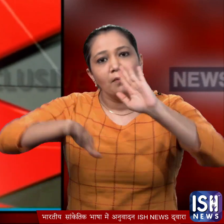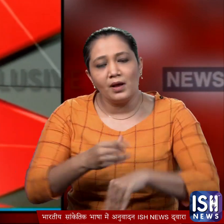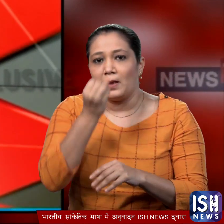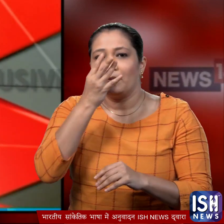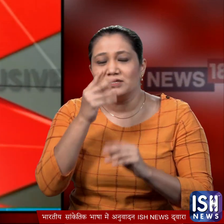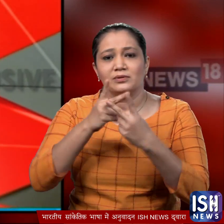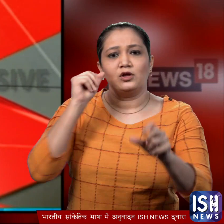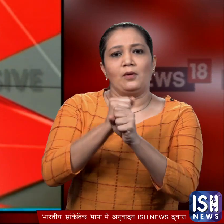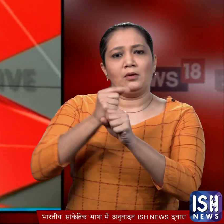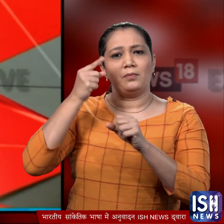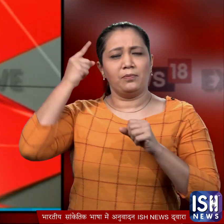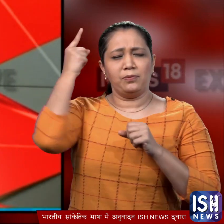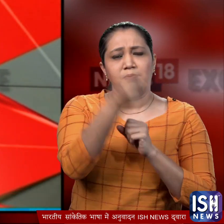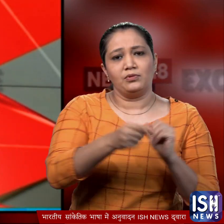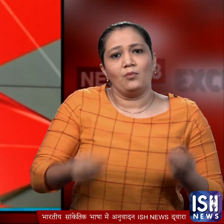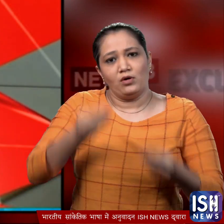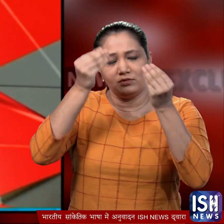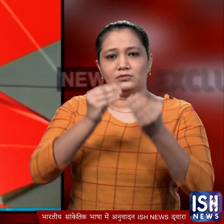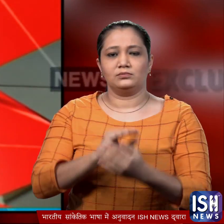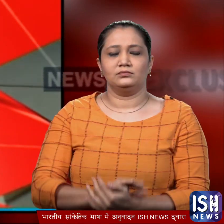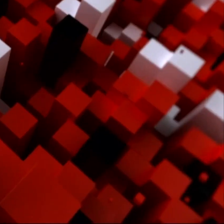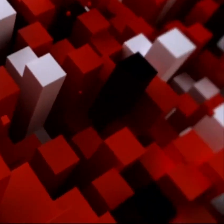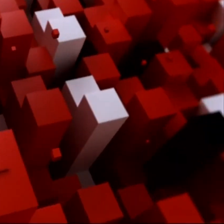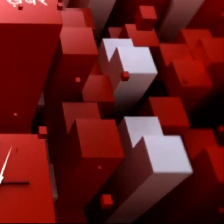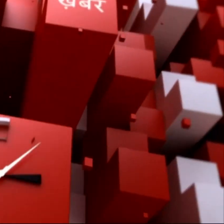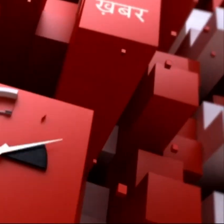उसके बाद से ही बीजेपी ने गहलोत सरकार पर हमले तेज कर दिए।